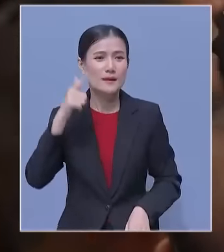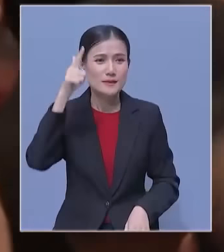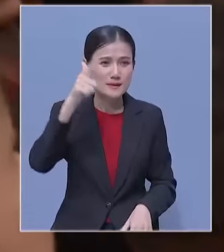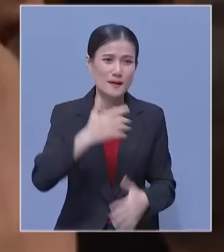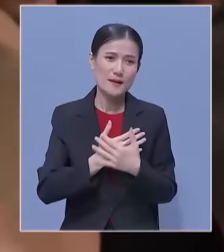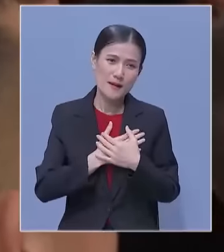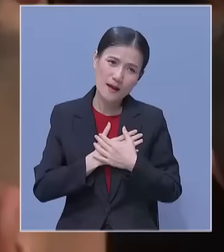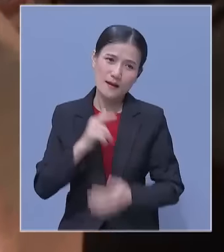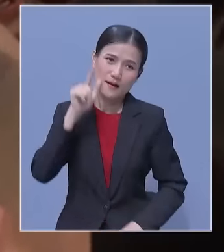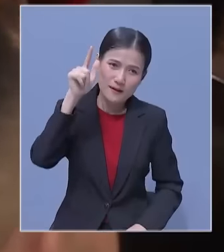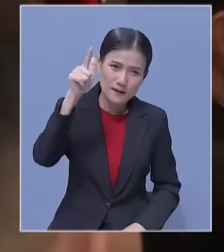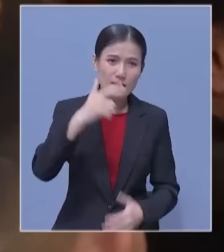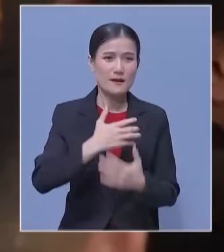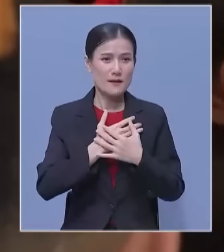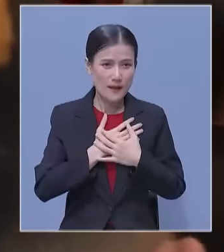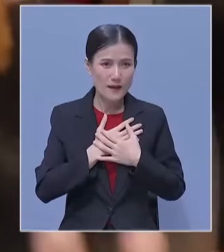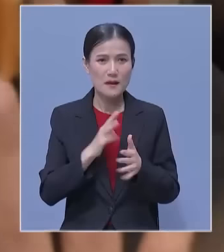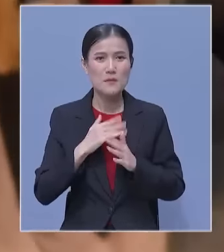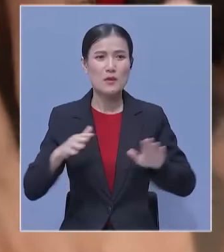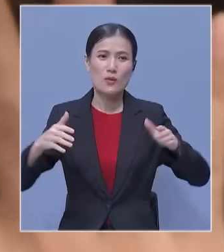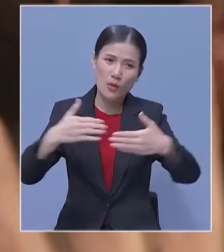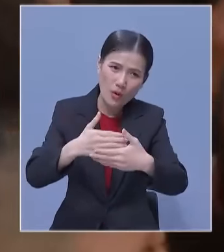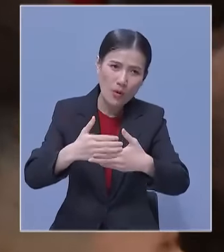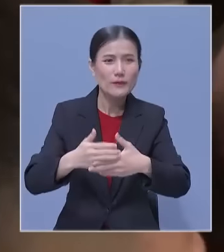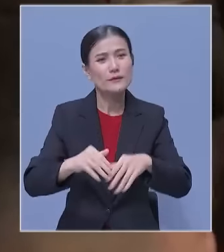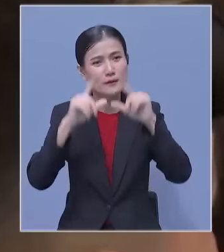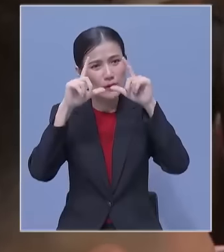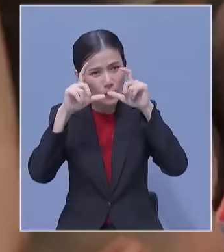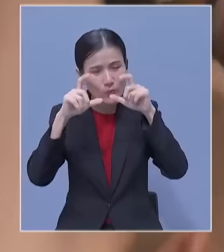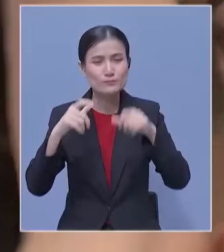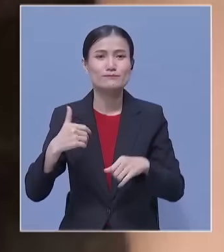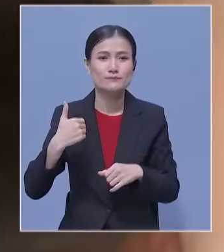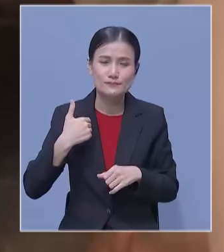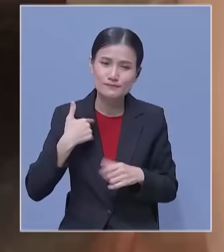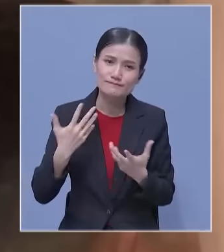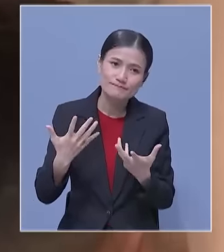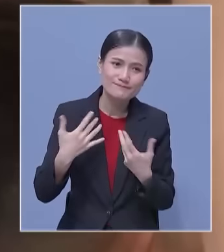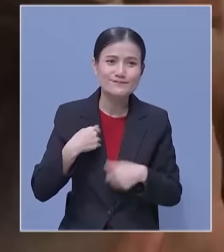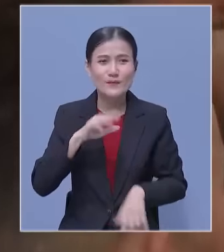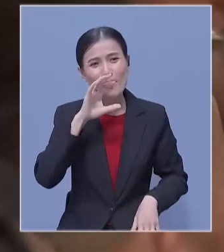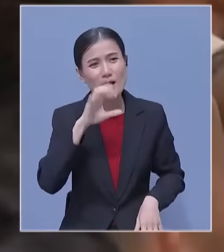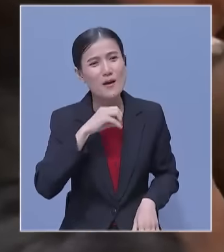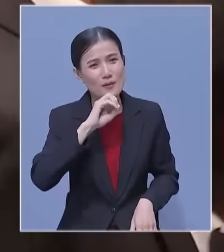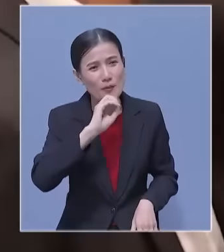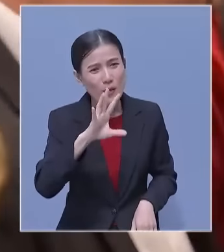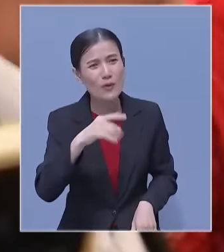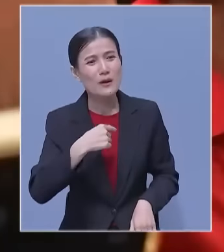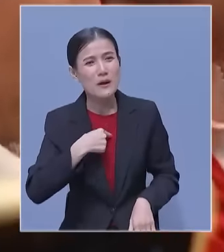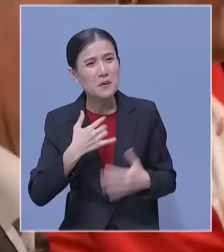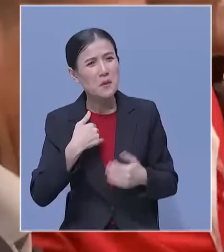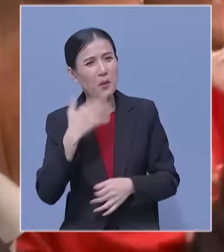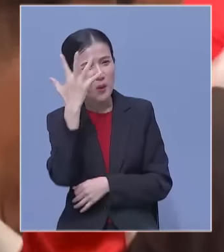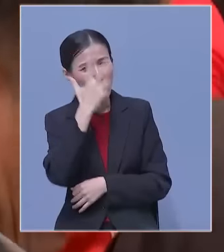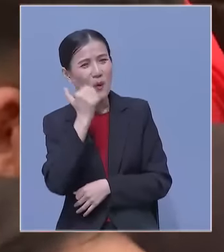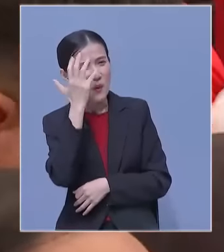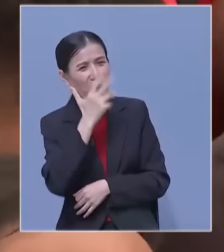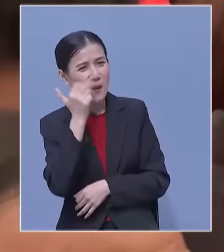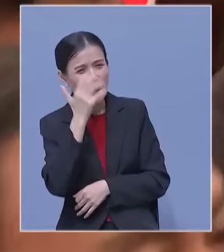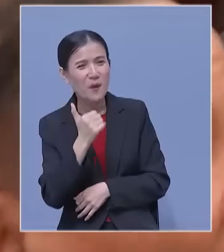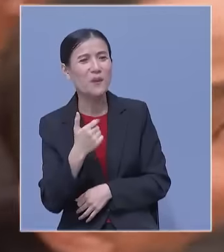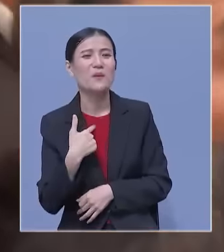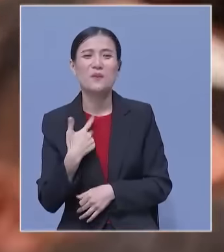ณบางคนก็เข้าไปสวมกอดแล้วก็ขอถ่ายรูปนะคะบางคนก็ตะโกนเลยบอกว่าโอ้ยังรูปหล่อเหมือนเดิมเลย